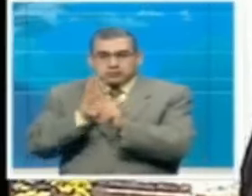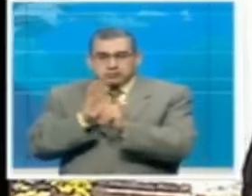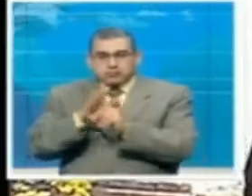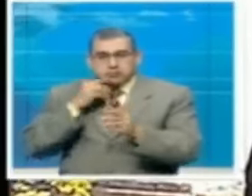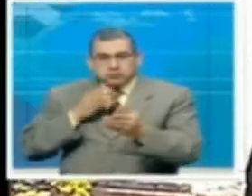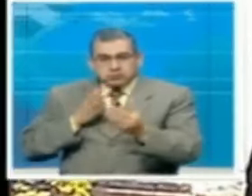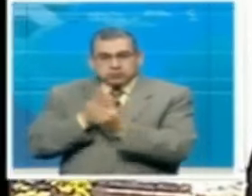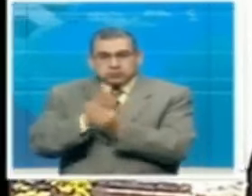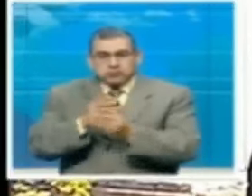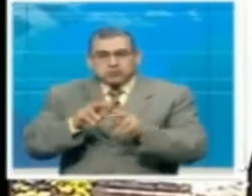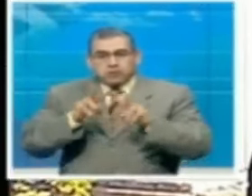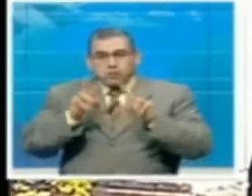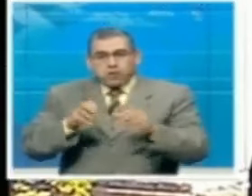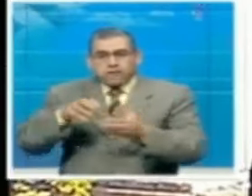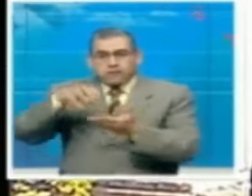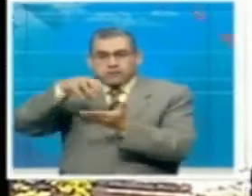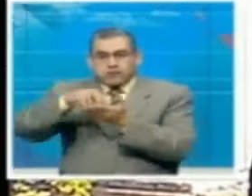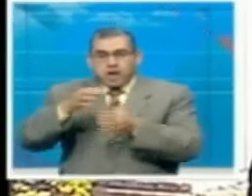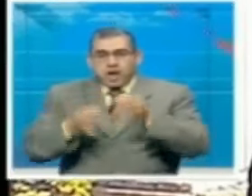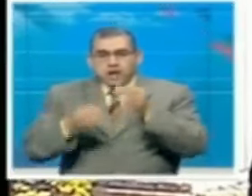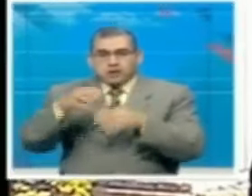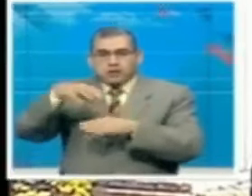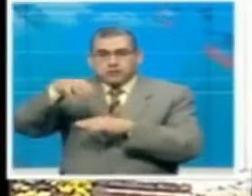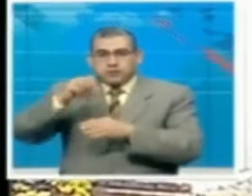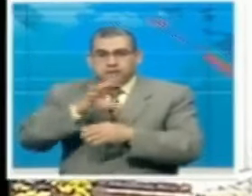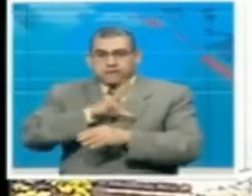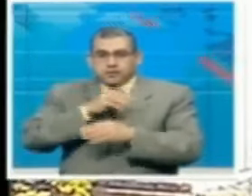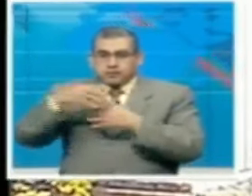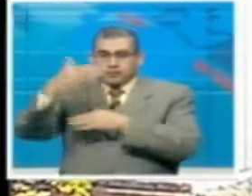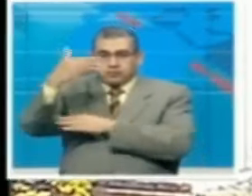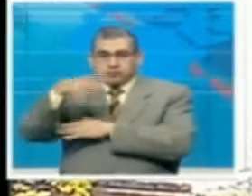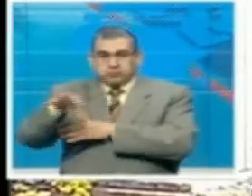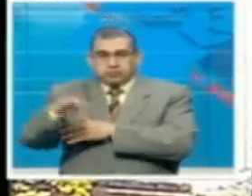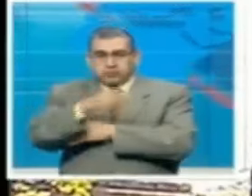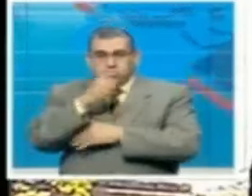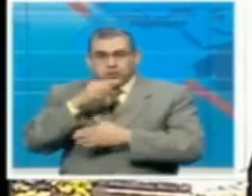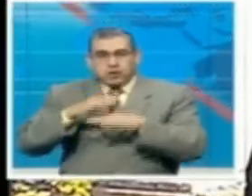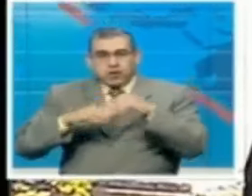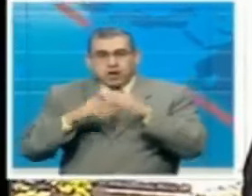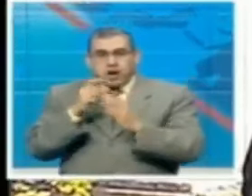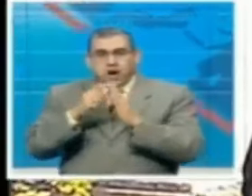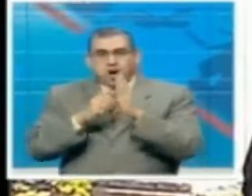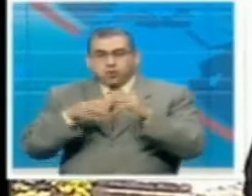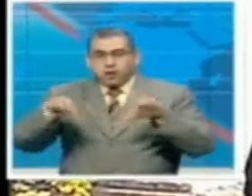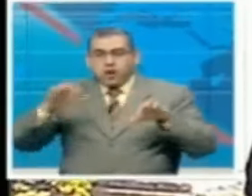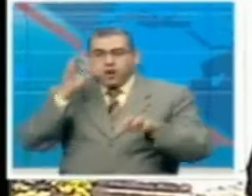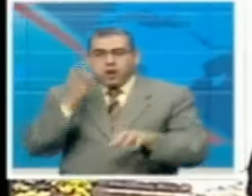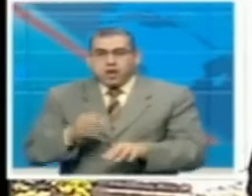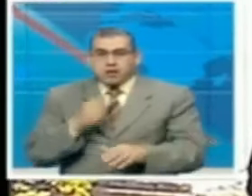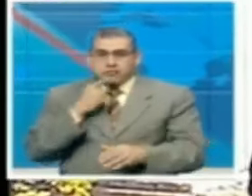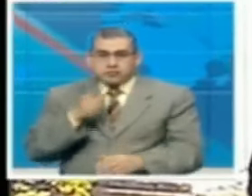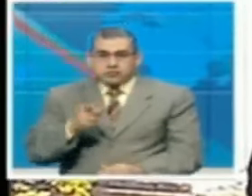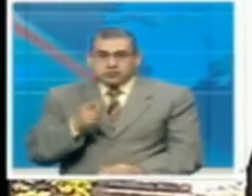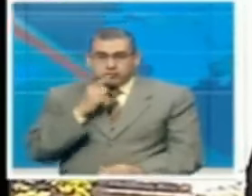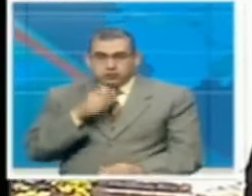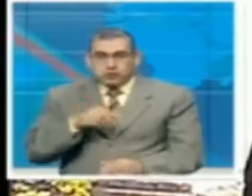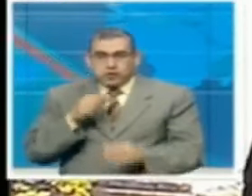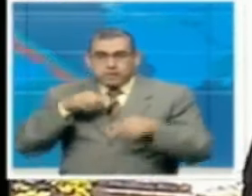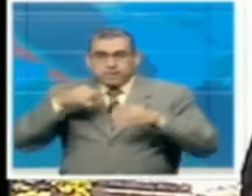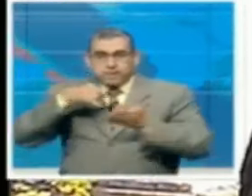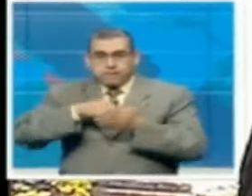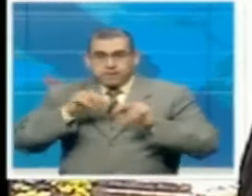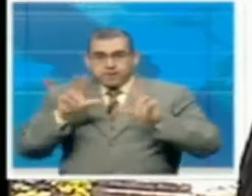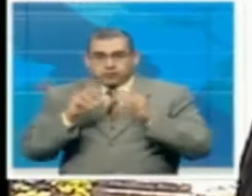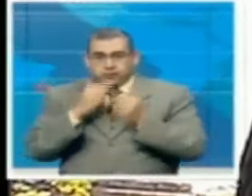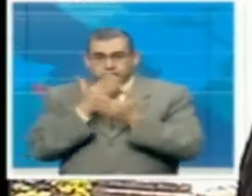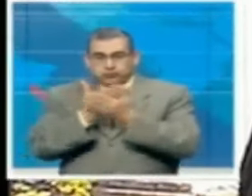التوصل لحل دائم وعادل للقضية الفلسطينية بناء على حل الدولتين. من أمام مقر